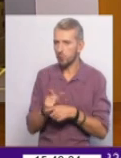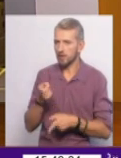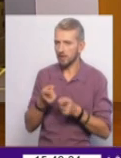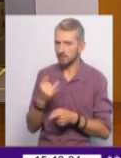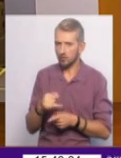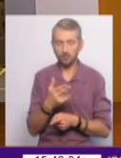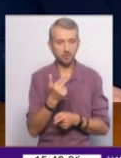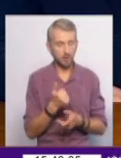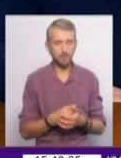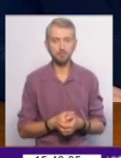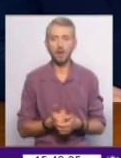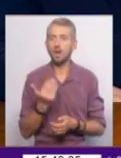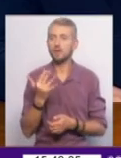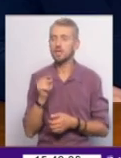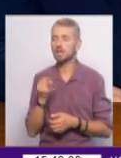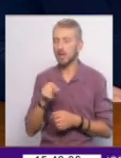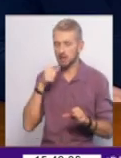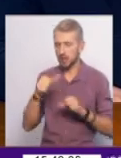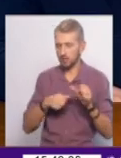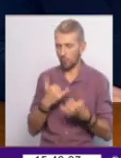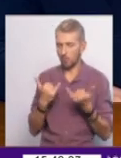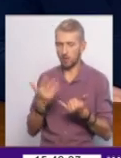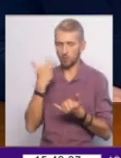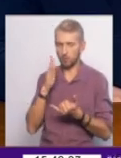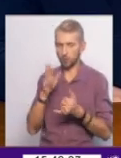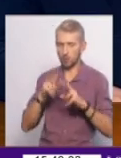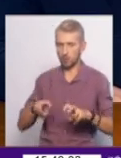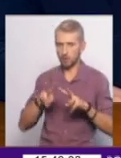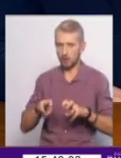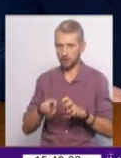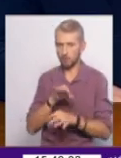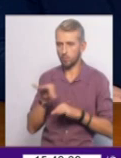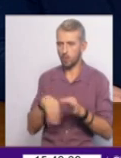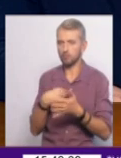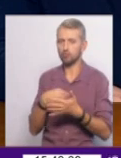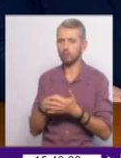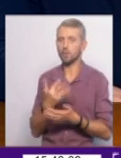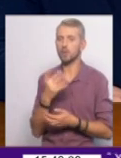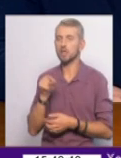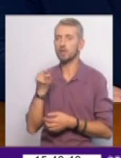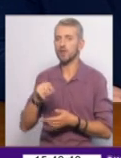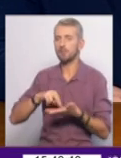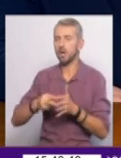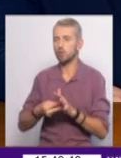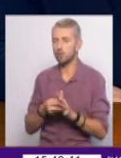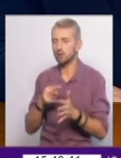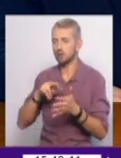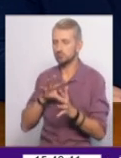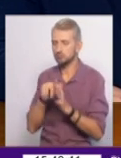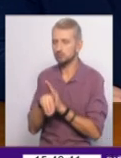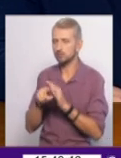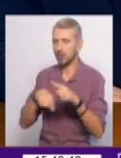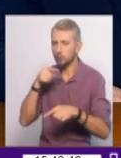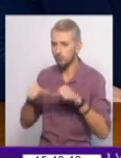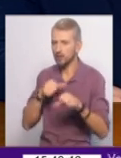досить реалістичний. А скільки на цей рік, от зараз, коли буде розглядатися проєкт бюджету, скільки ви плануєте закласти вже на наступний